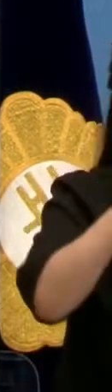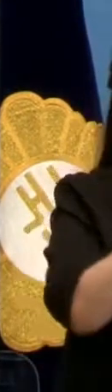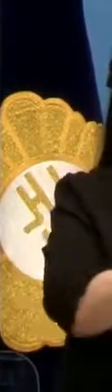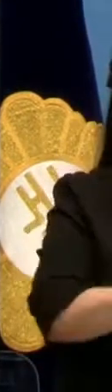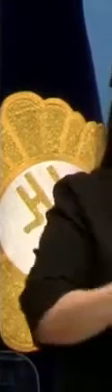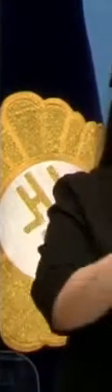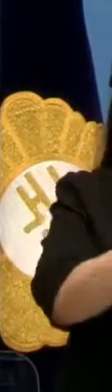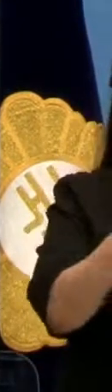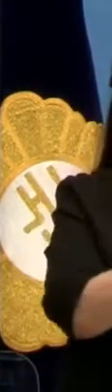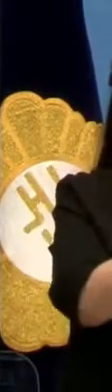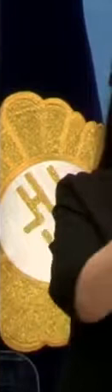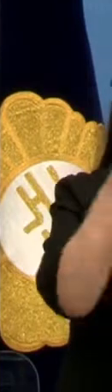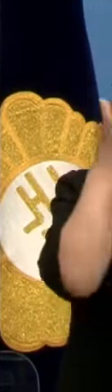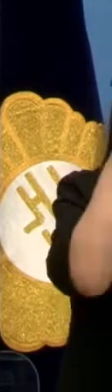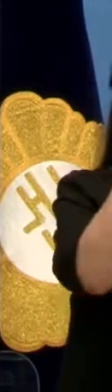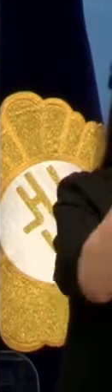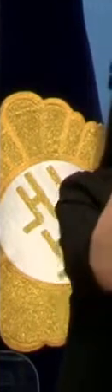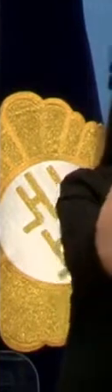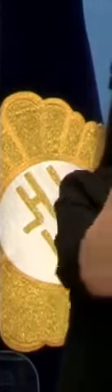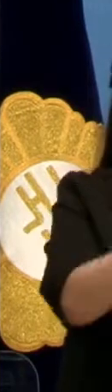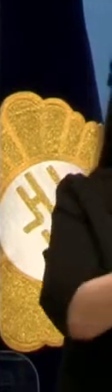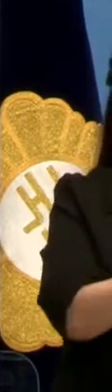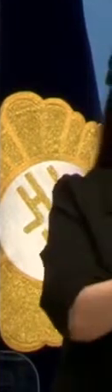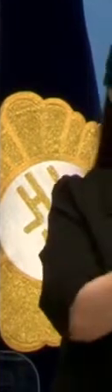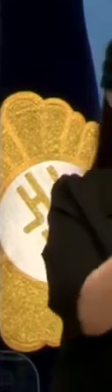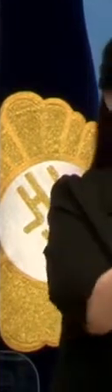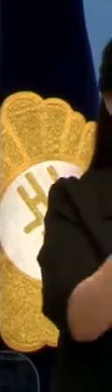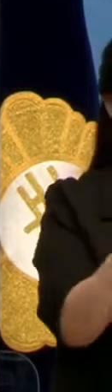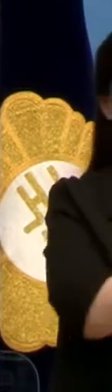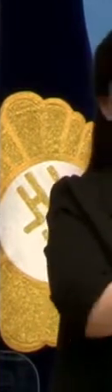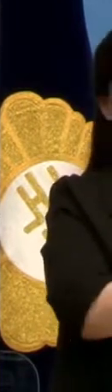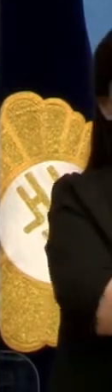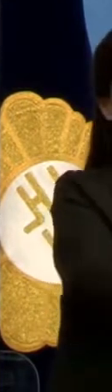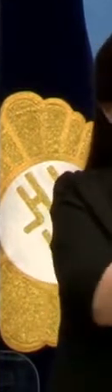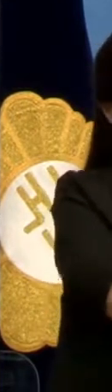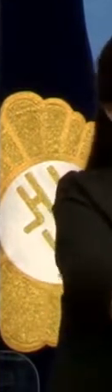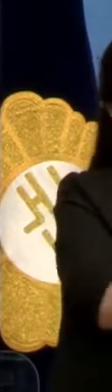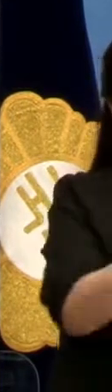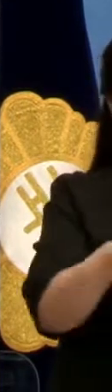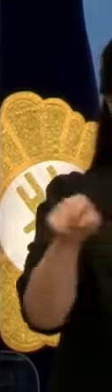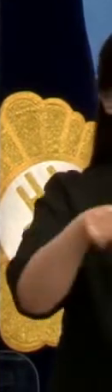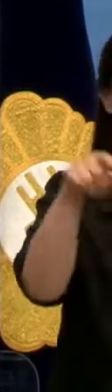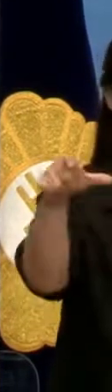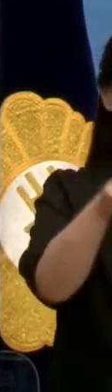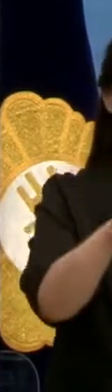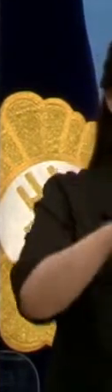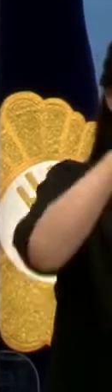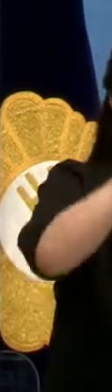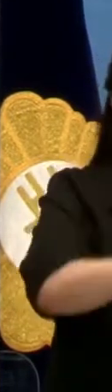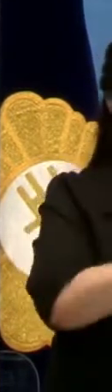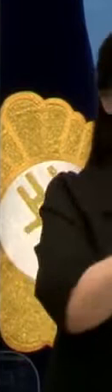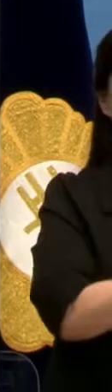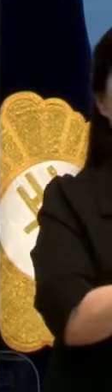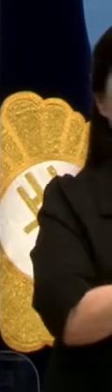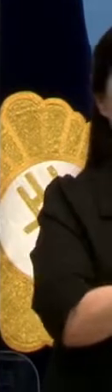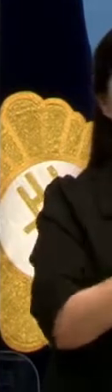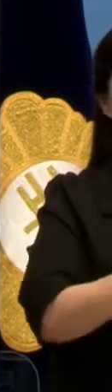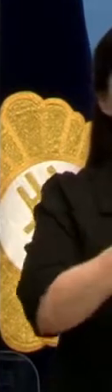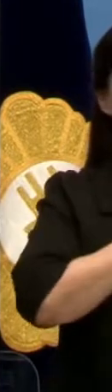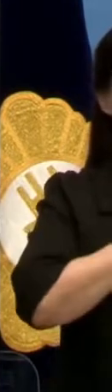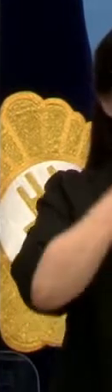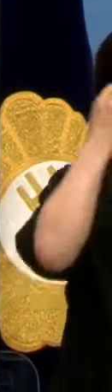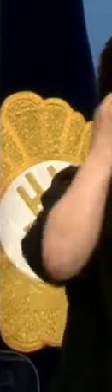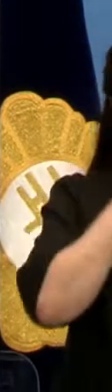할 방향으로서 기본소득은 인물론과 진영론에 빠져있던 이번 대선 레이스에 답답함을 느끼던